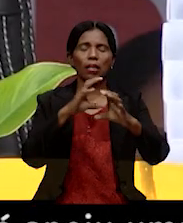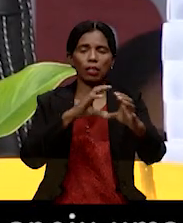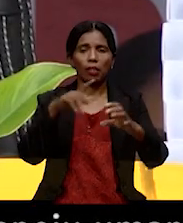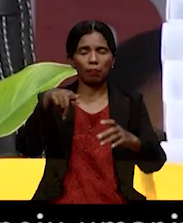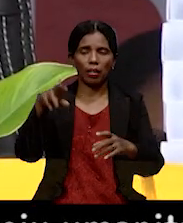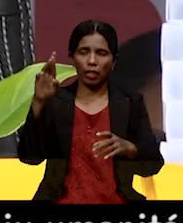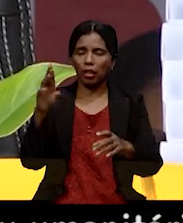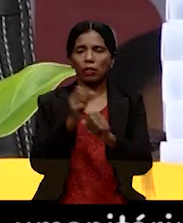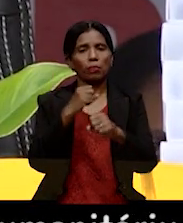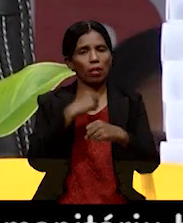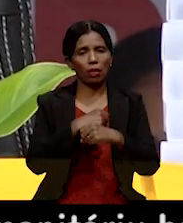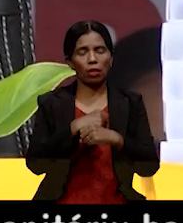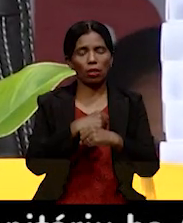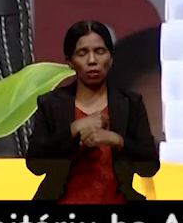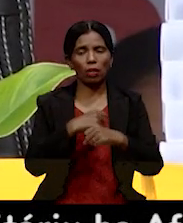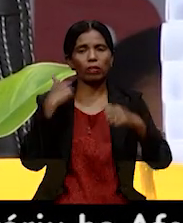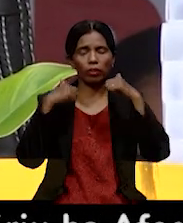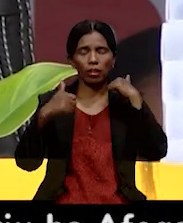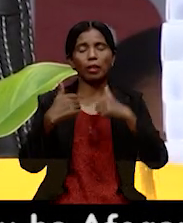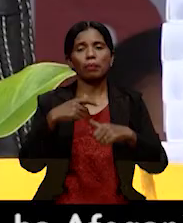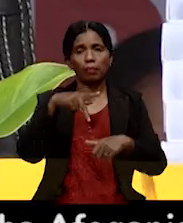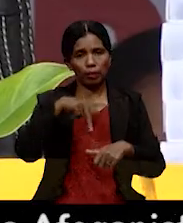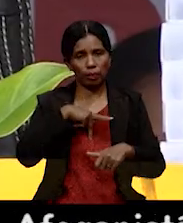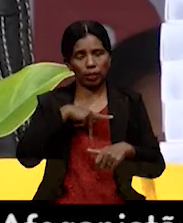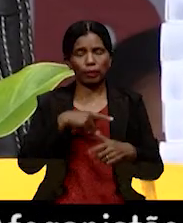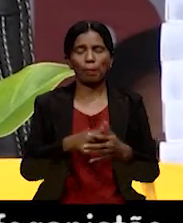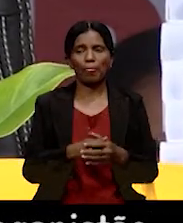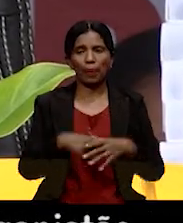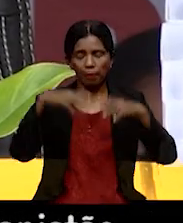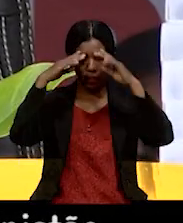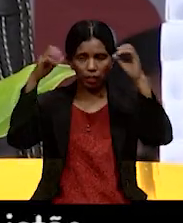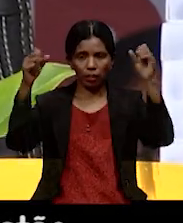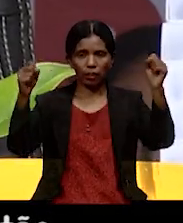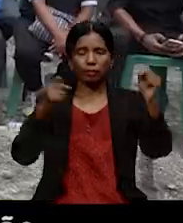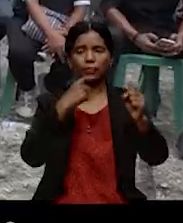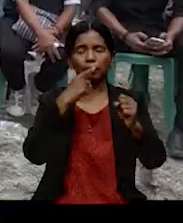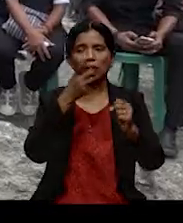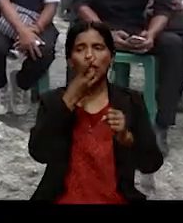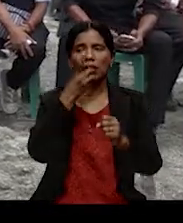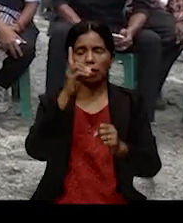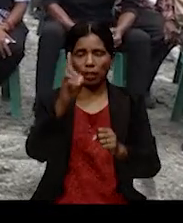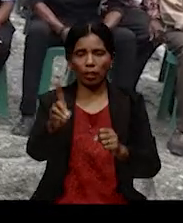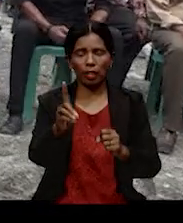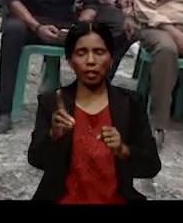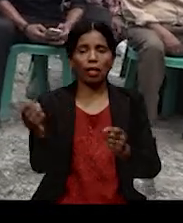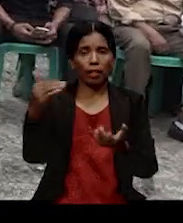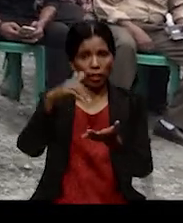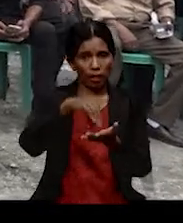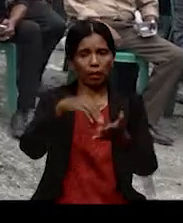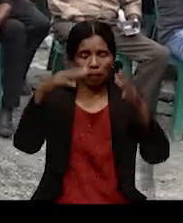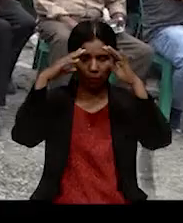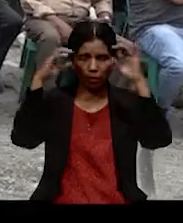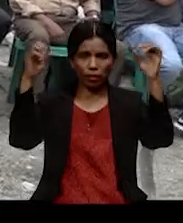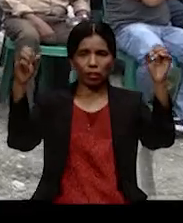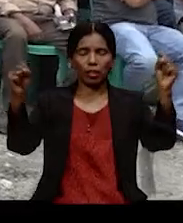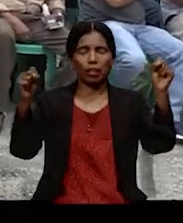idane. Presiden Republika Francisco Guterres Luolo oficialmente deklara rekandidataan ba Presiden Republika